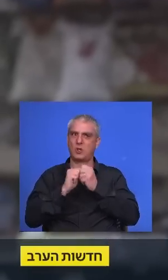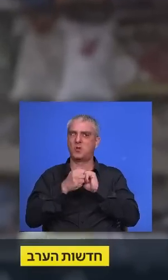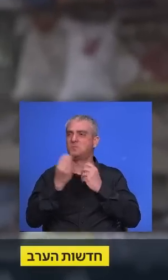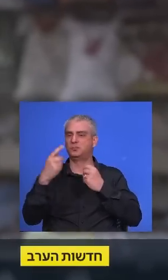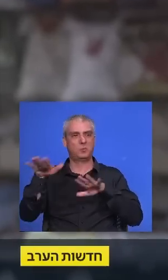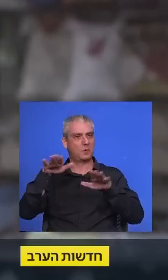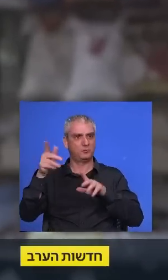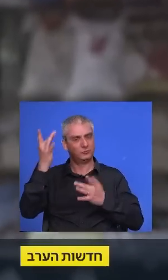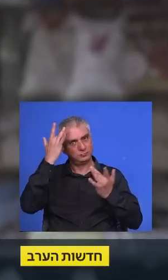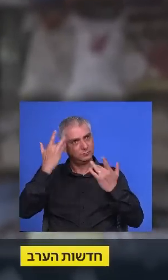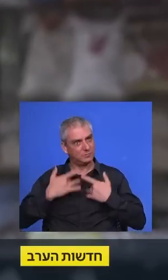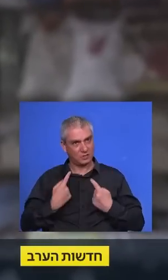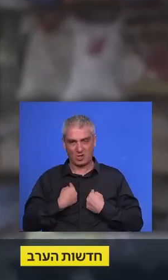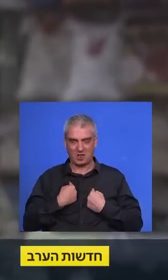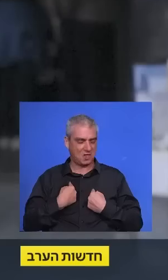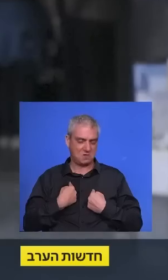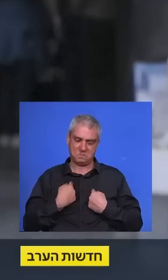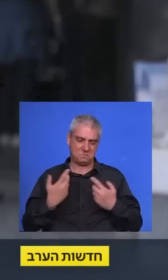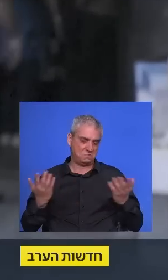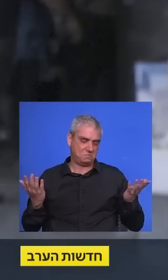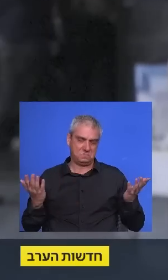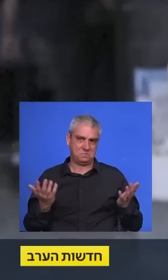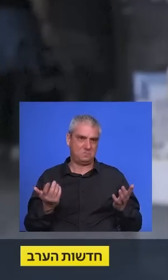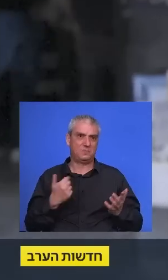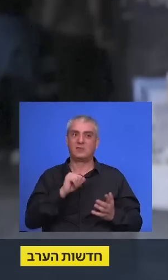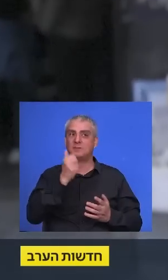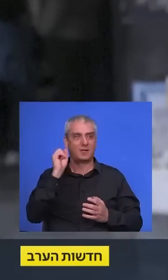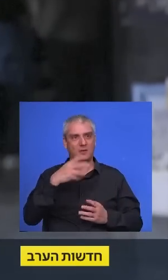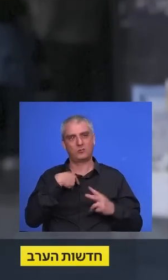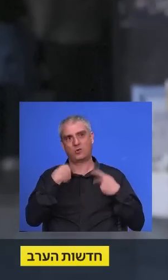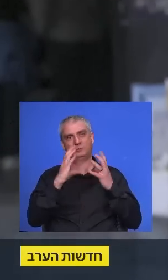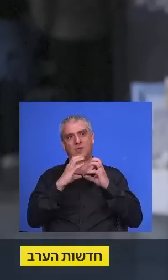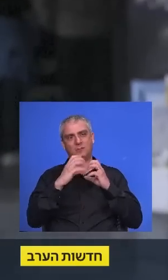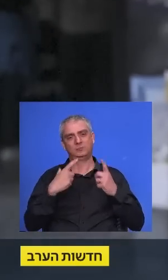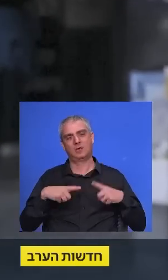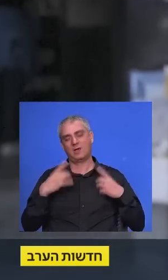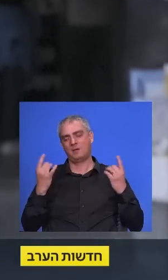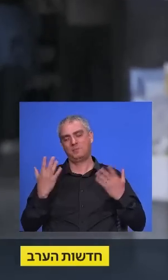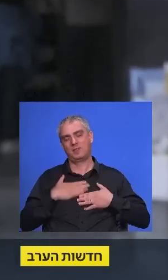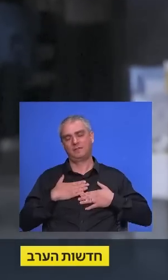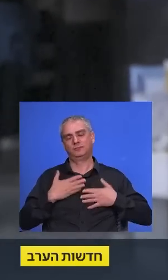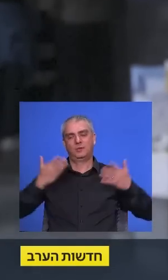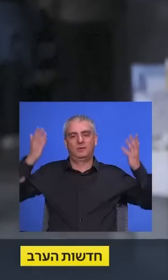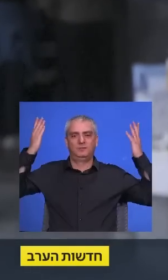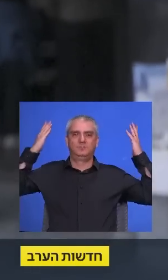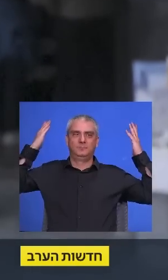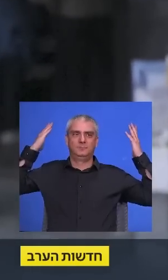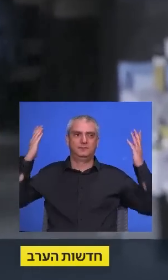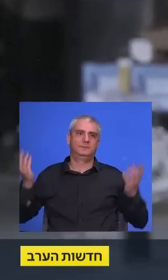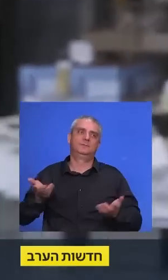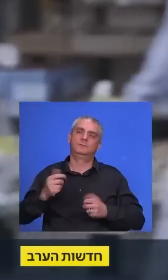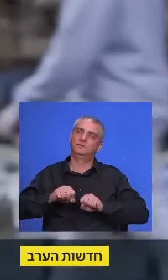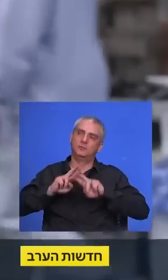בממשלה שיחשוב לרגע עליי. במקרה הכי גרוע אני חוזר לקיבוץ, חי בשמורת טבע שלי, ואת